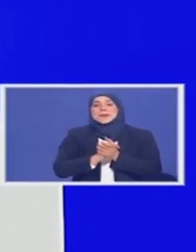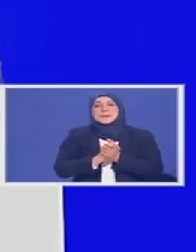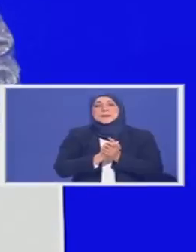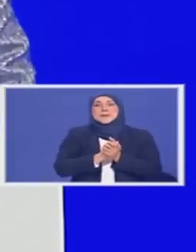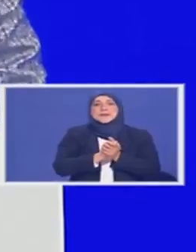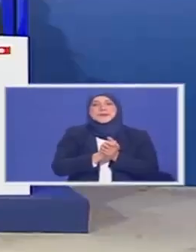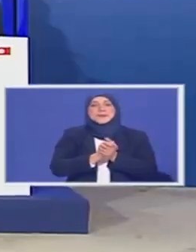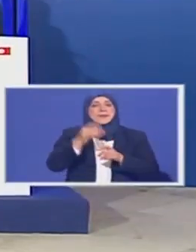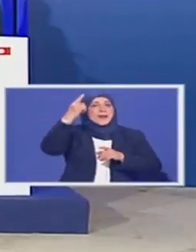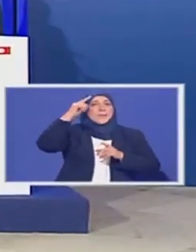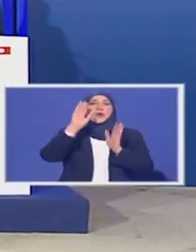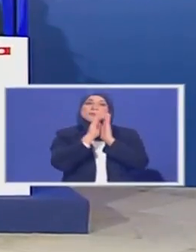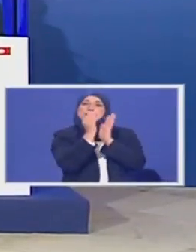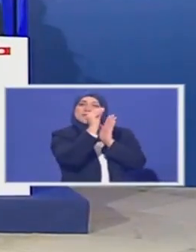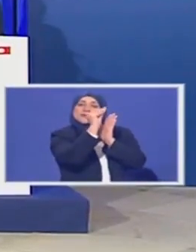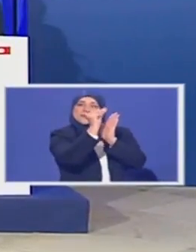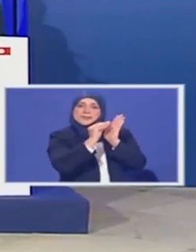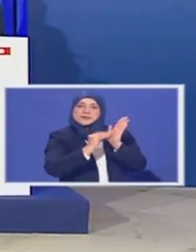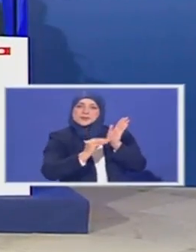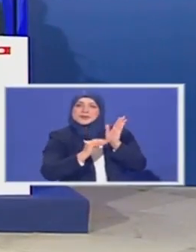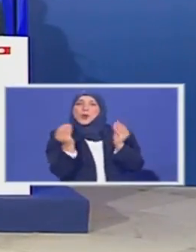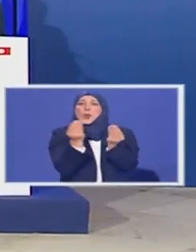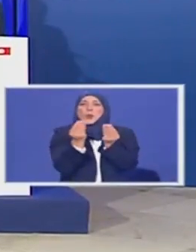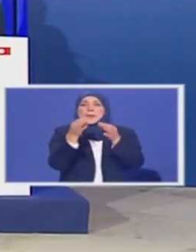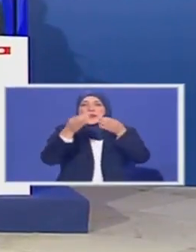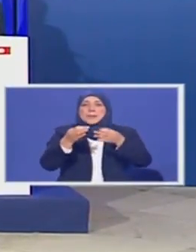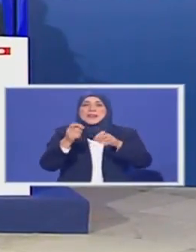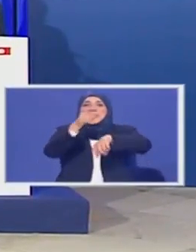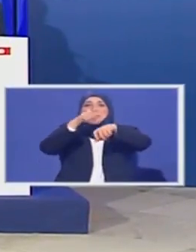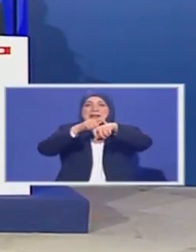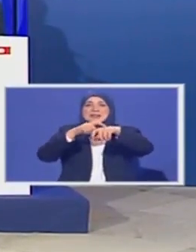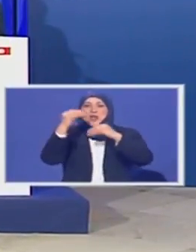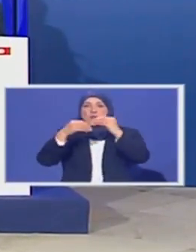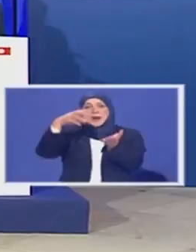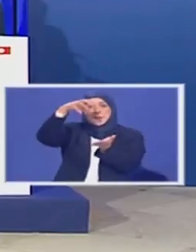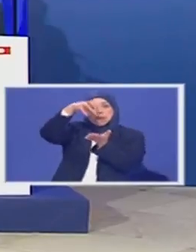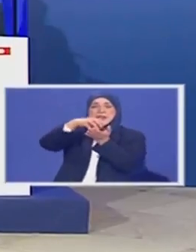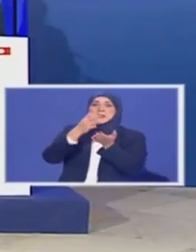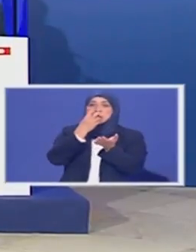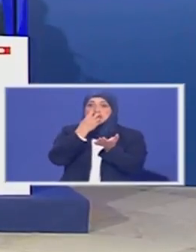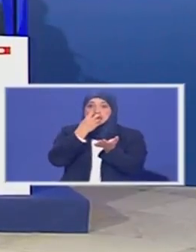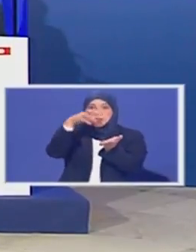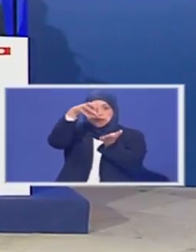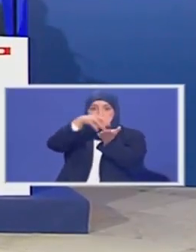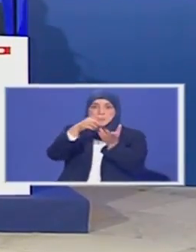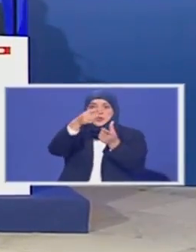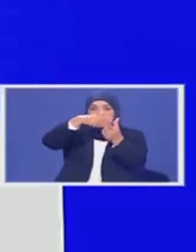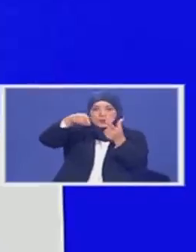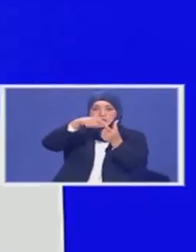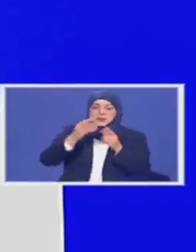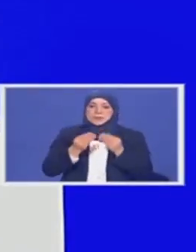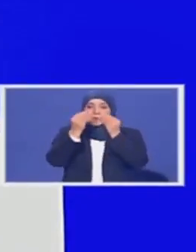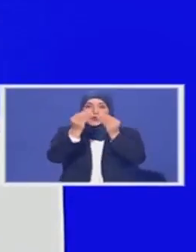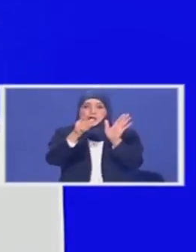بالنسبة للاستمارة دونك يلقاها سواء في البلدية أو في مركز الأمن، ومعناها يصرح